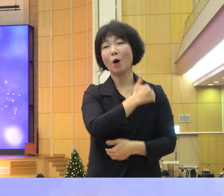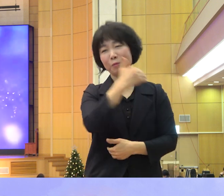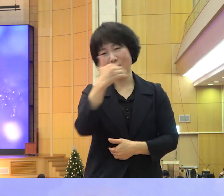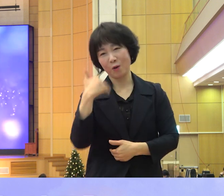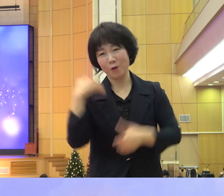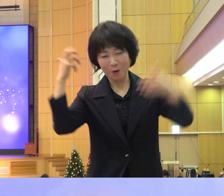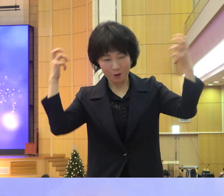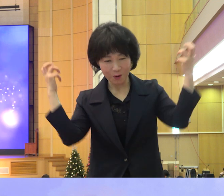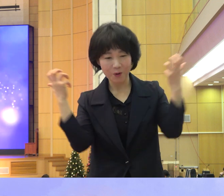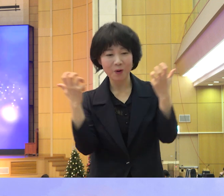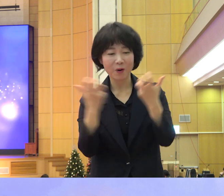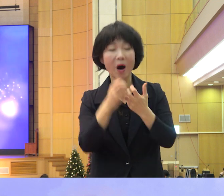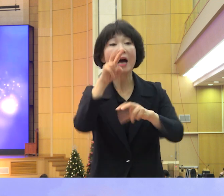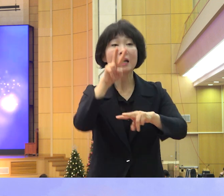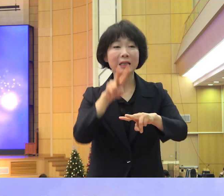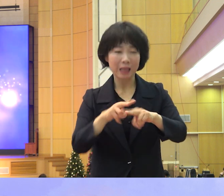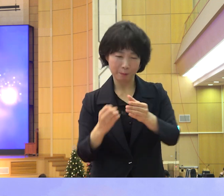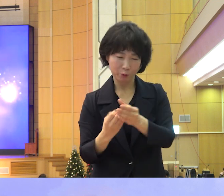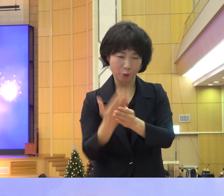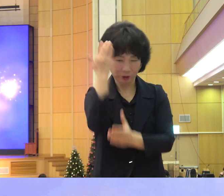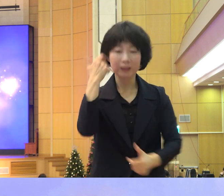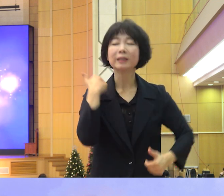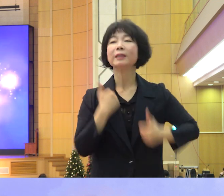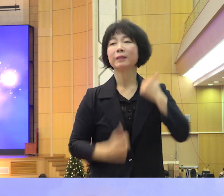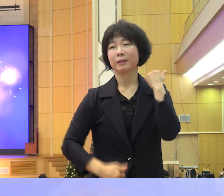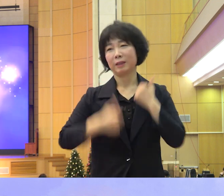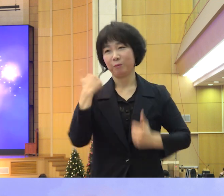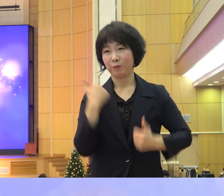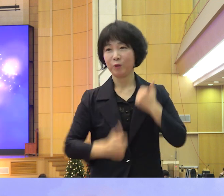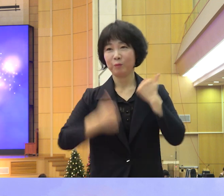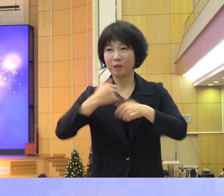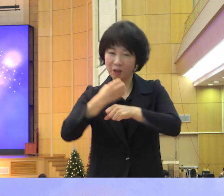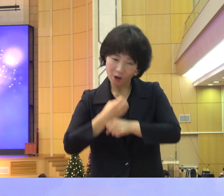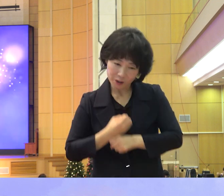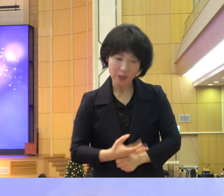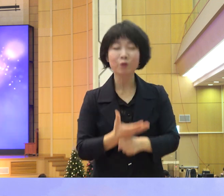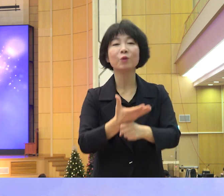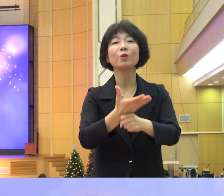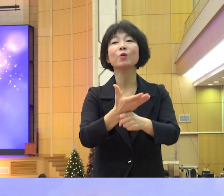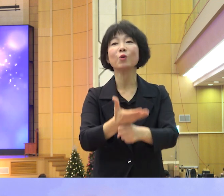찬송이 넘쳐요. 샘솟는 기쁨